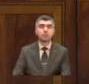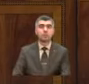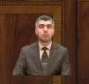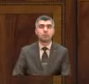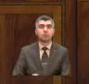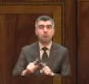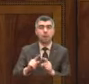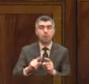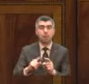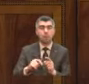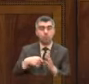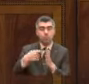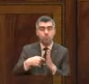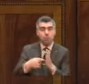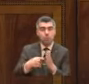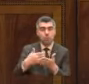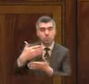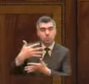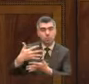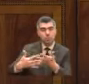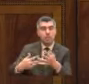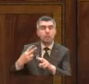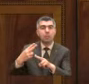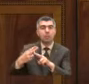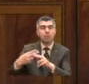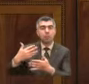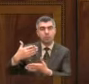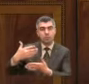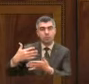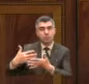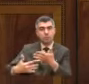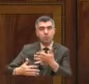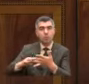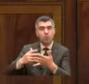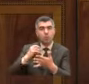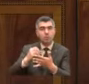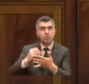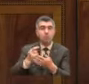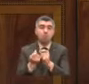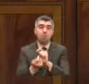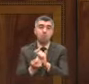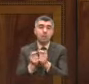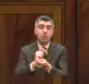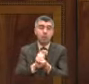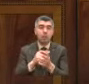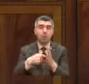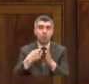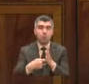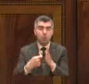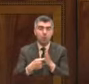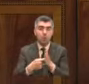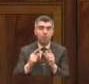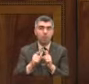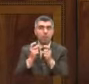المشاريع كلها راه محدده، كاينه اللائحه ديال جميع المشاريع التي تخضع الى التقييم البيئي. اليوم انتقلنا ماشي فقط الى المشاريع، بمعنى اللي بغى يدير